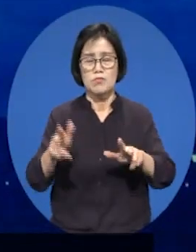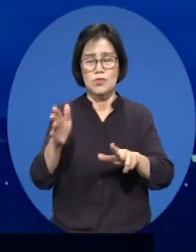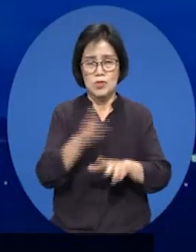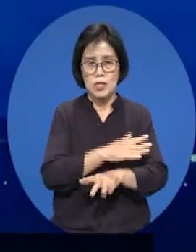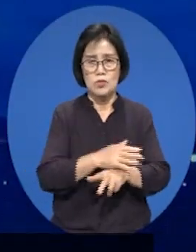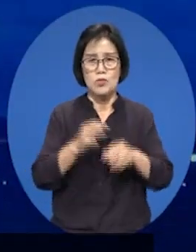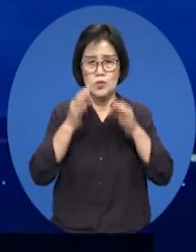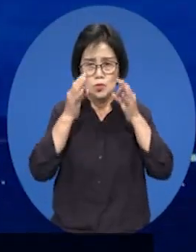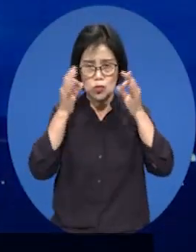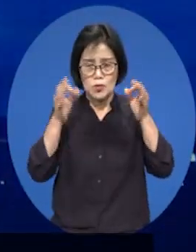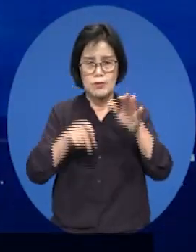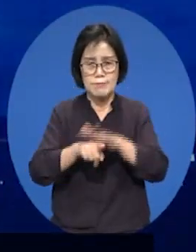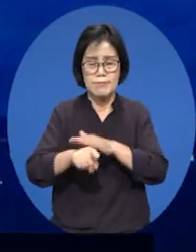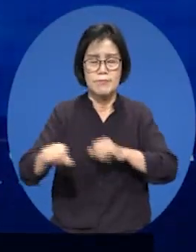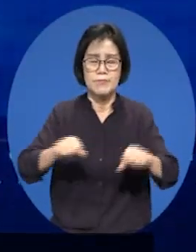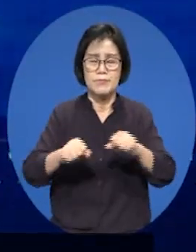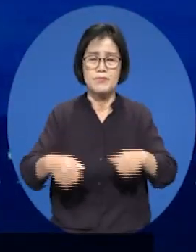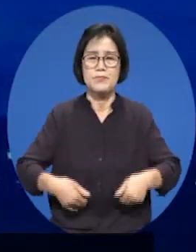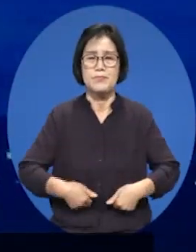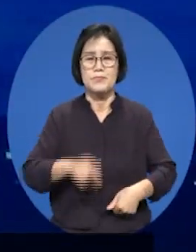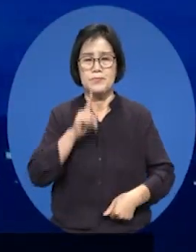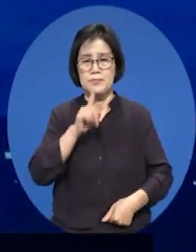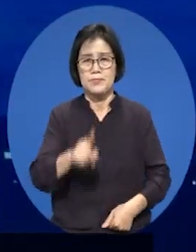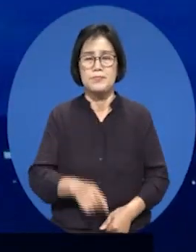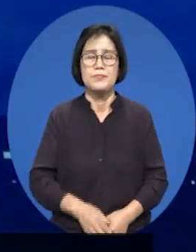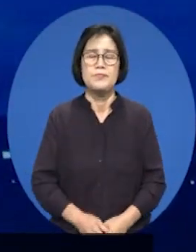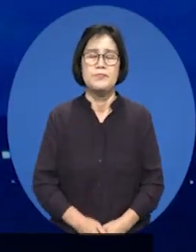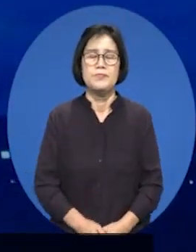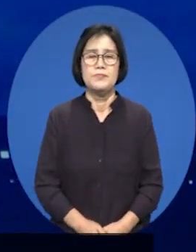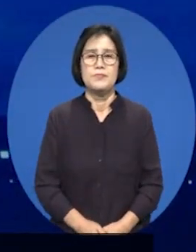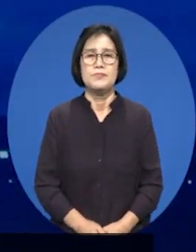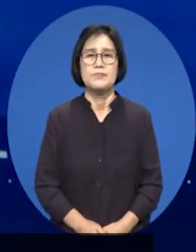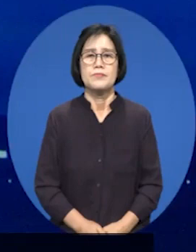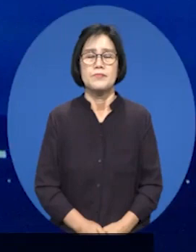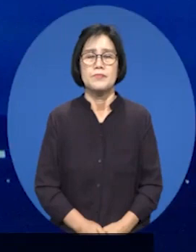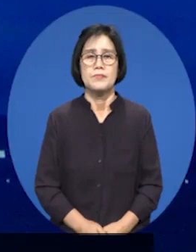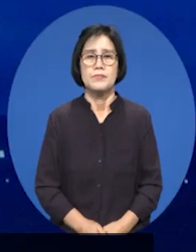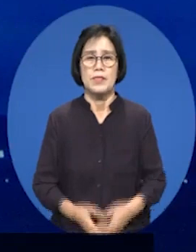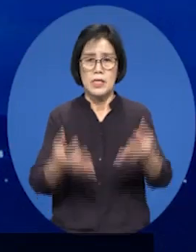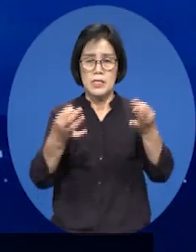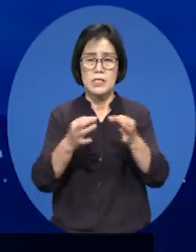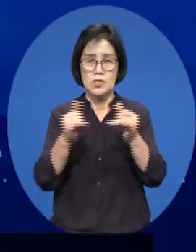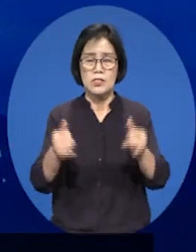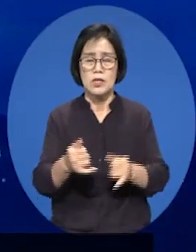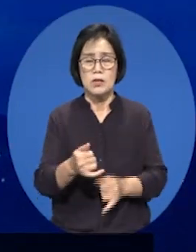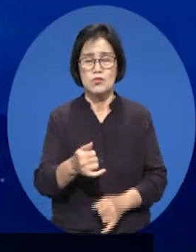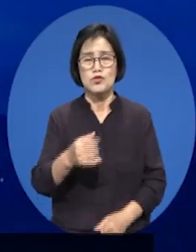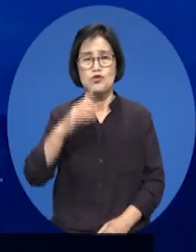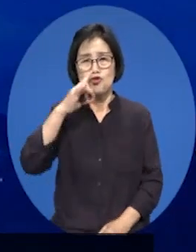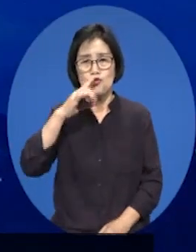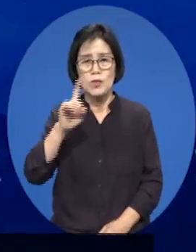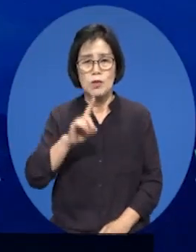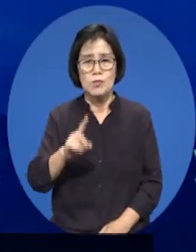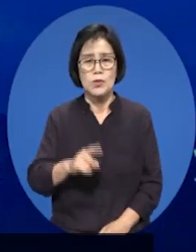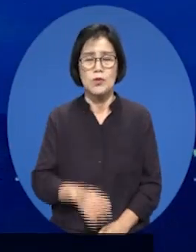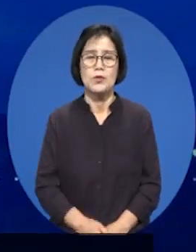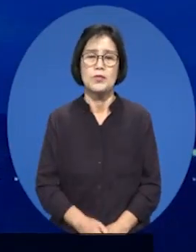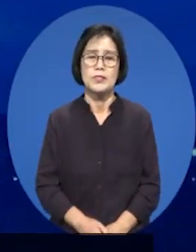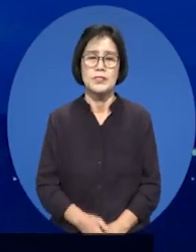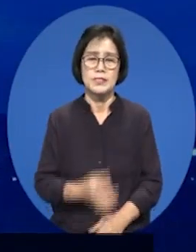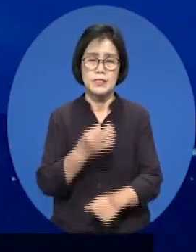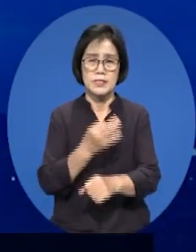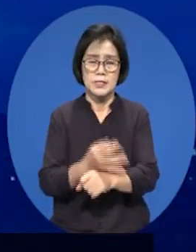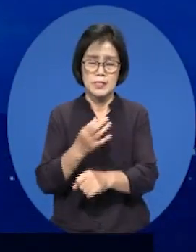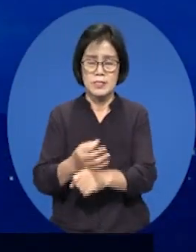같은 노력의 좀 나설 필요가 있다 라는 말씀 해주셨는데 일반 또 시청자 분들께서 궁금해 하실 많은 지점 시간이 많지 않습니다 만